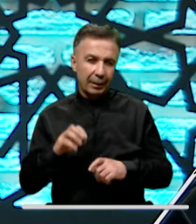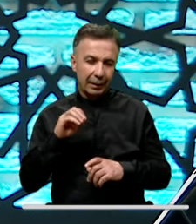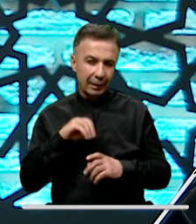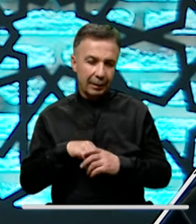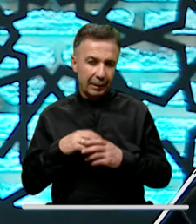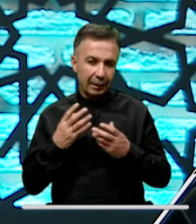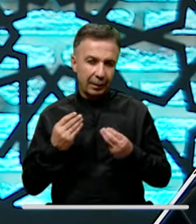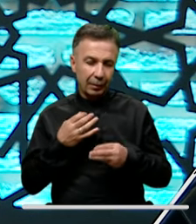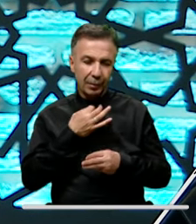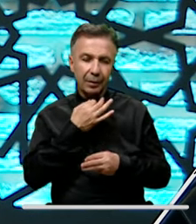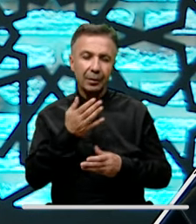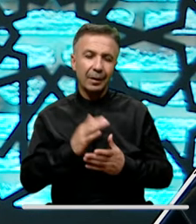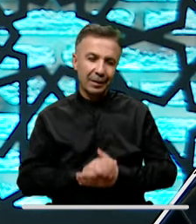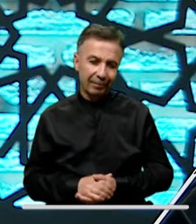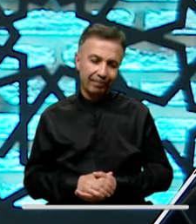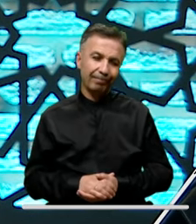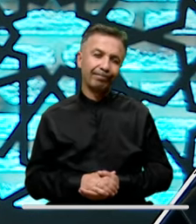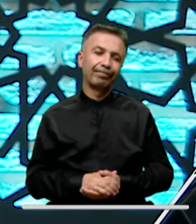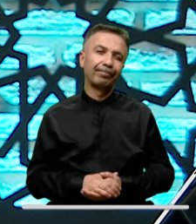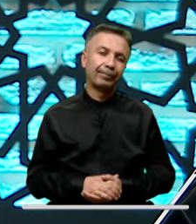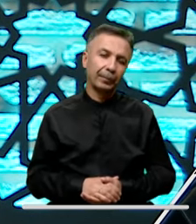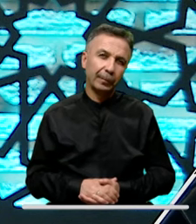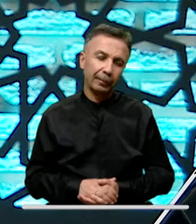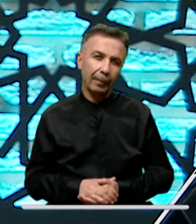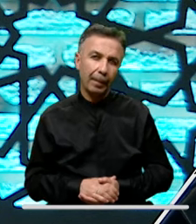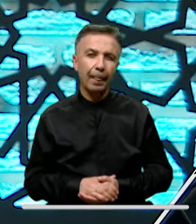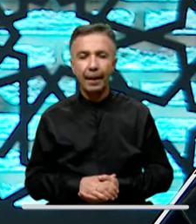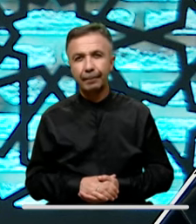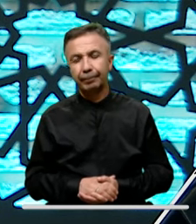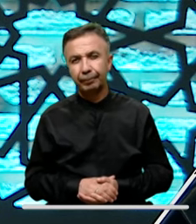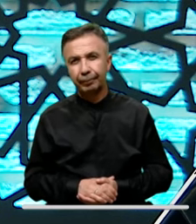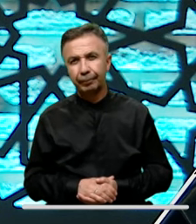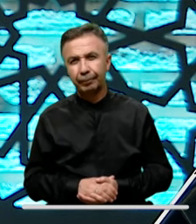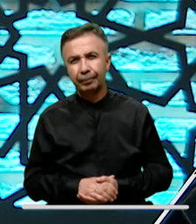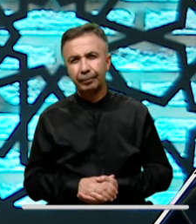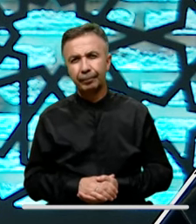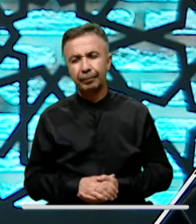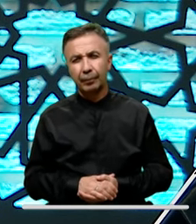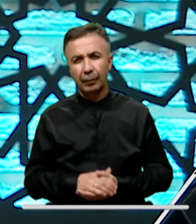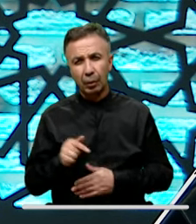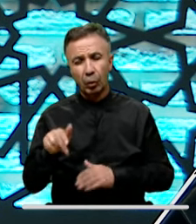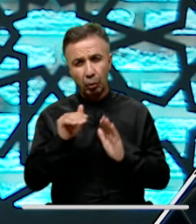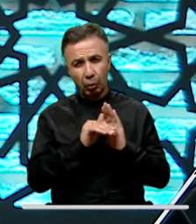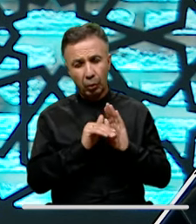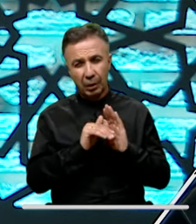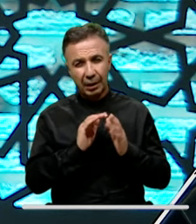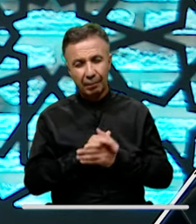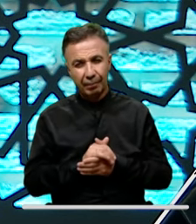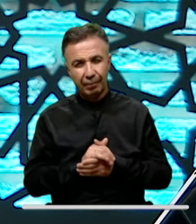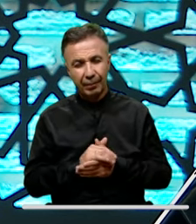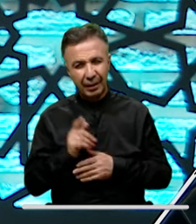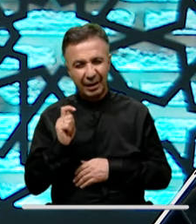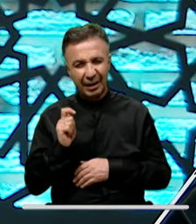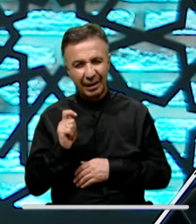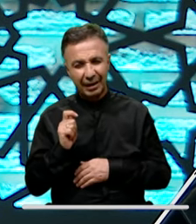böyle bir yayın düzenlediğiniz için çok teşekkür ederiz. Allah razı olsun. Allah razı olsun. Sağ olun. Bu yayınınızı izlememede kayınvalidem